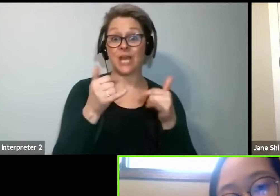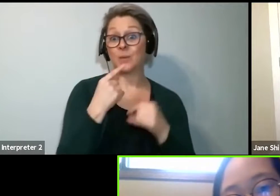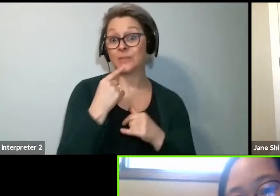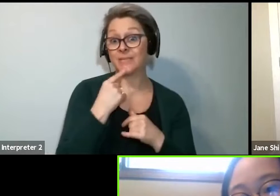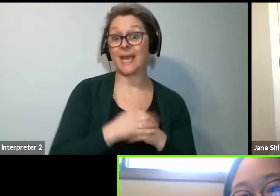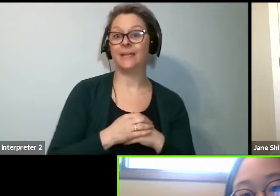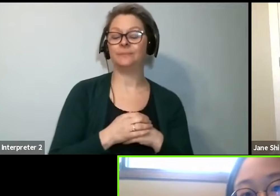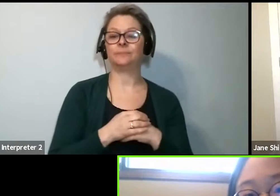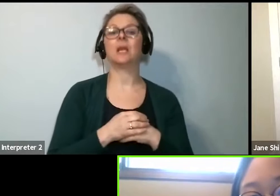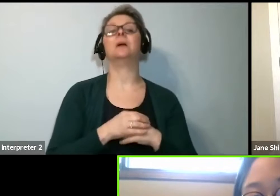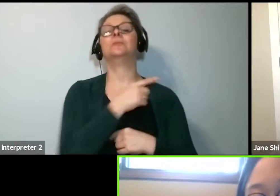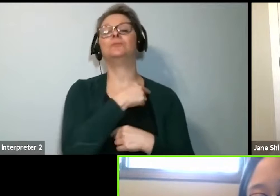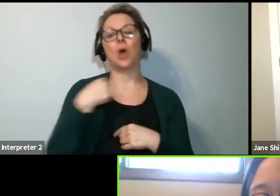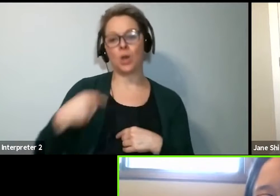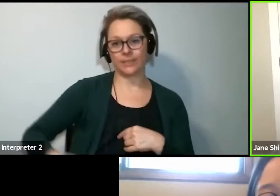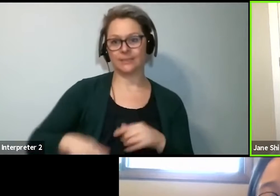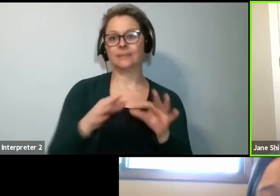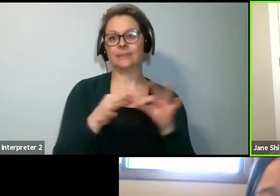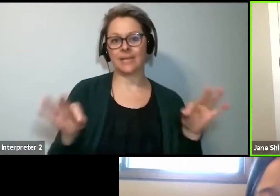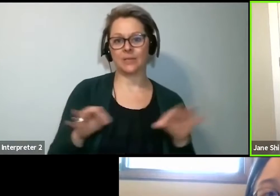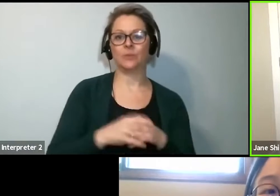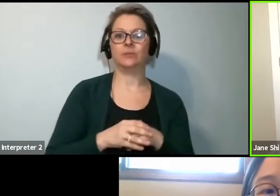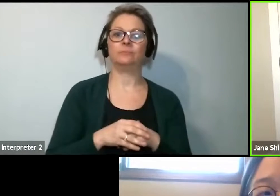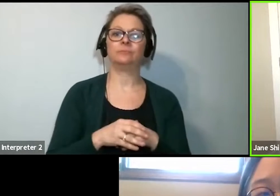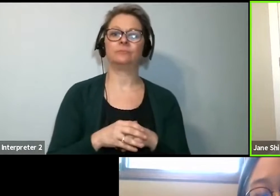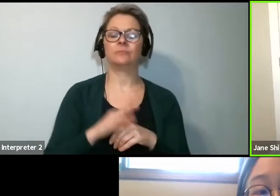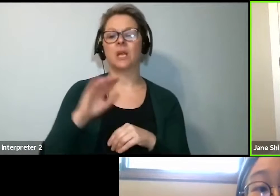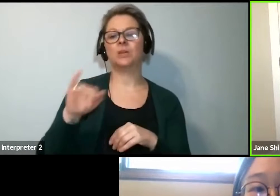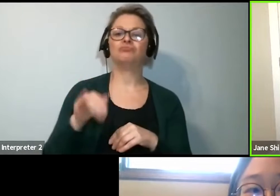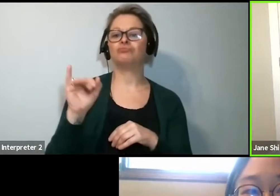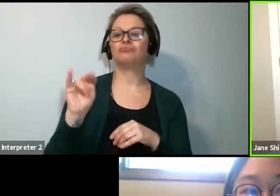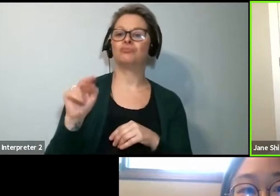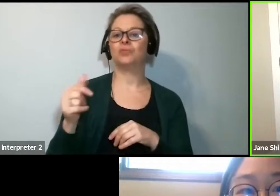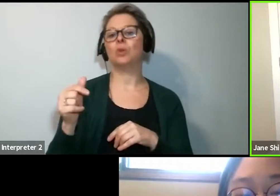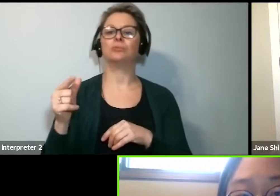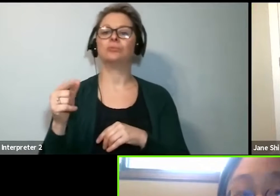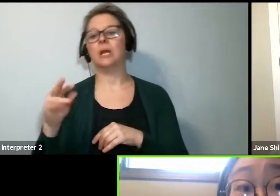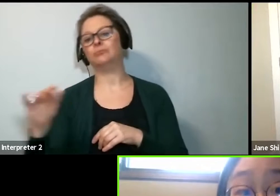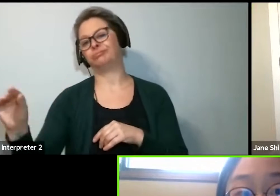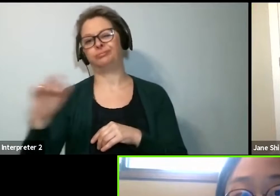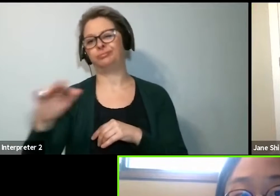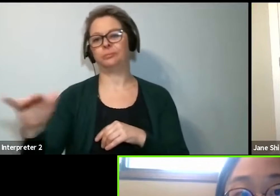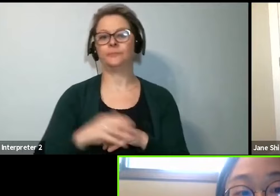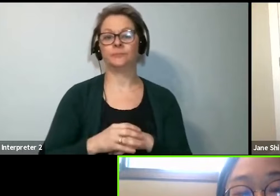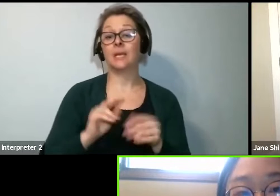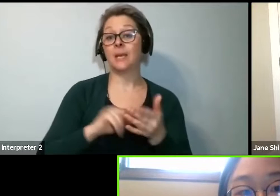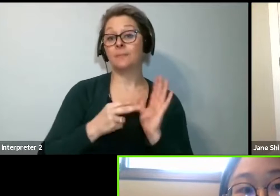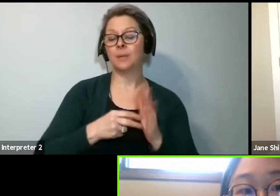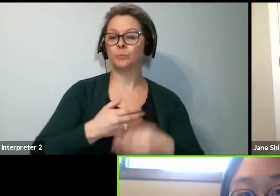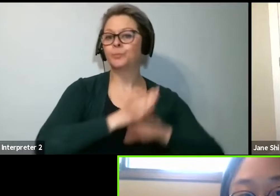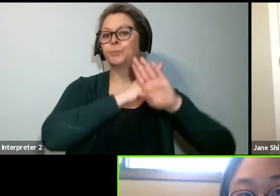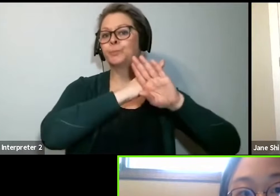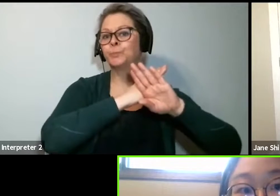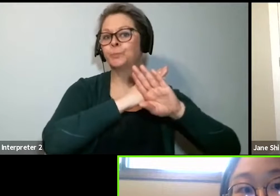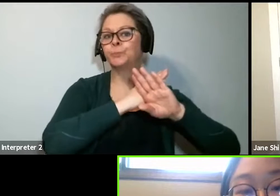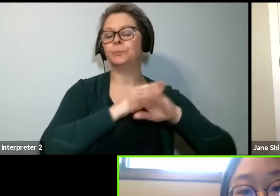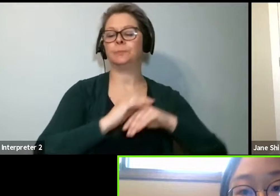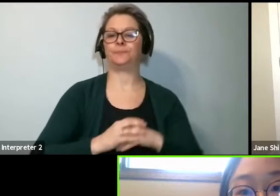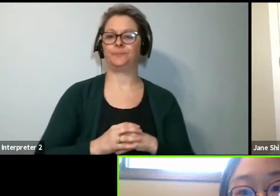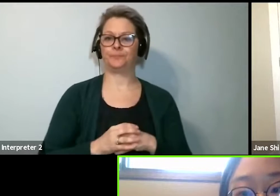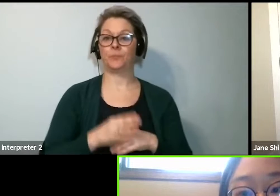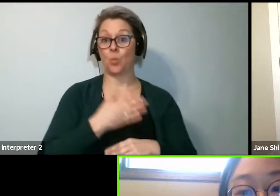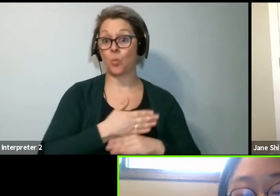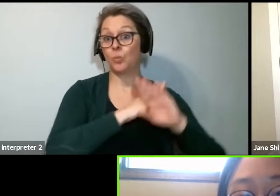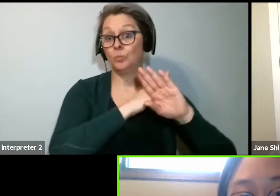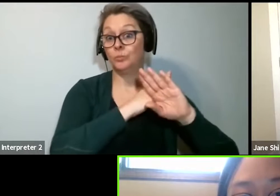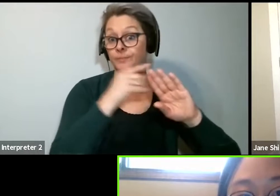者. 障碍者. Yes. So 障碍 means obstacles and zhe refers